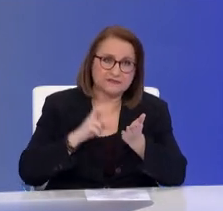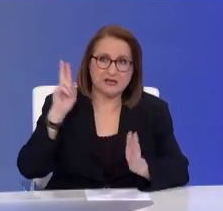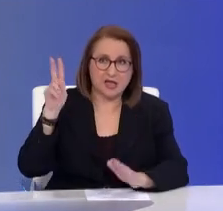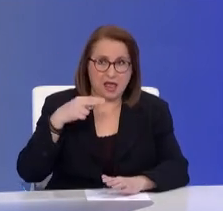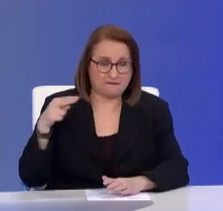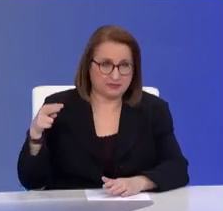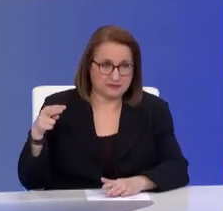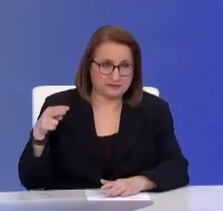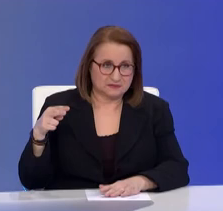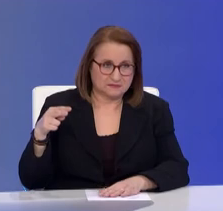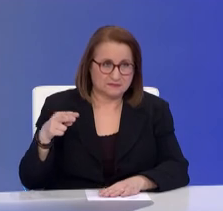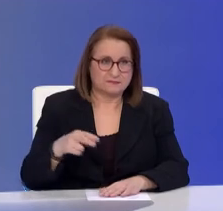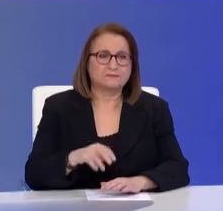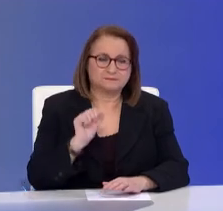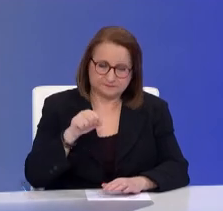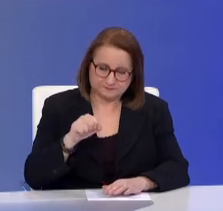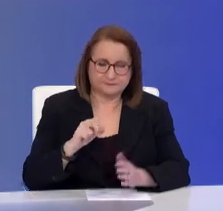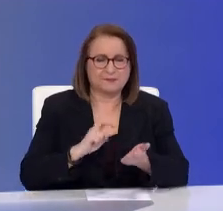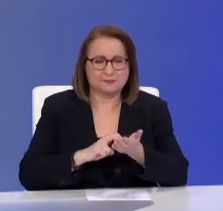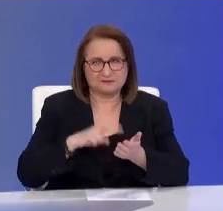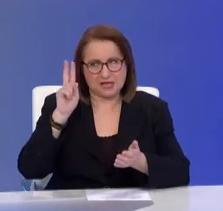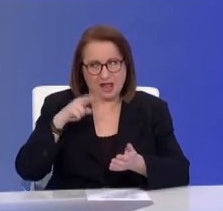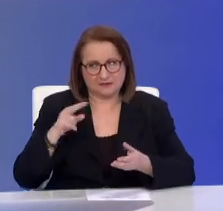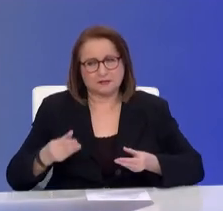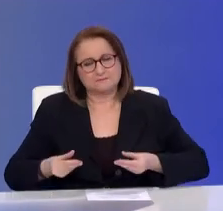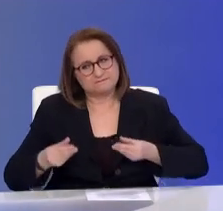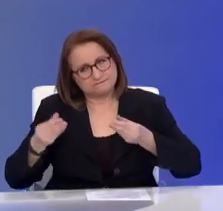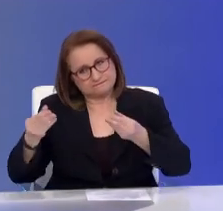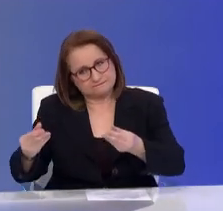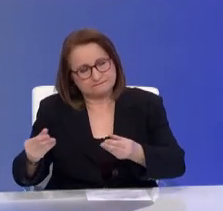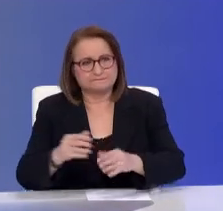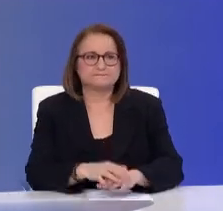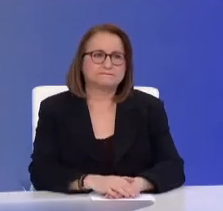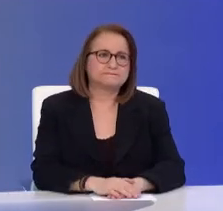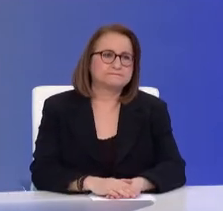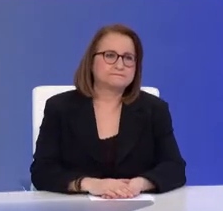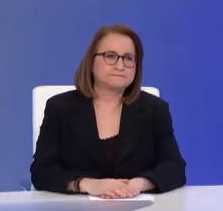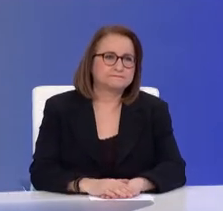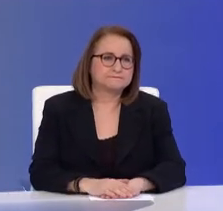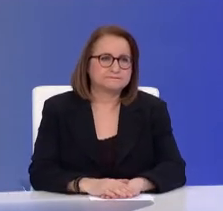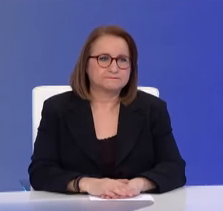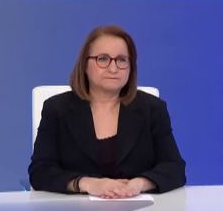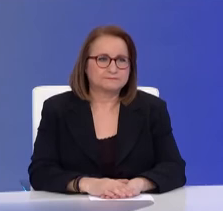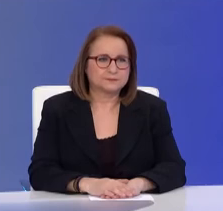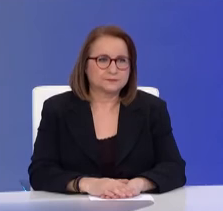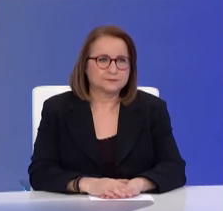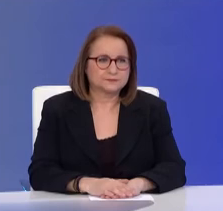έπαινο στον εξοχότατο πρέσβη της Ελβετικής Συνομοσπονδίας, κύριο Όλαφ